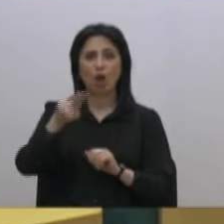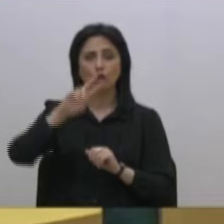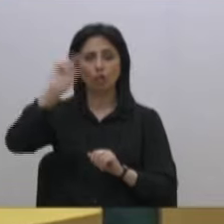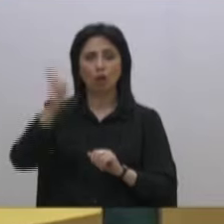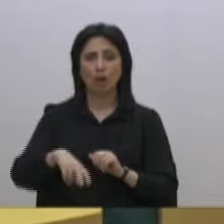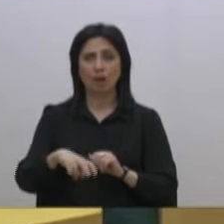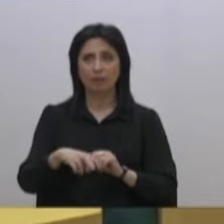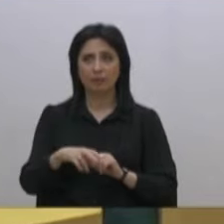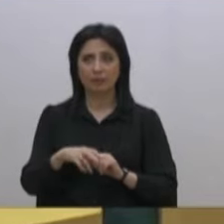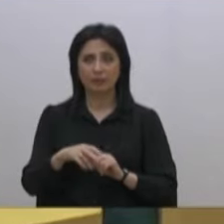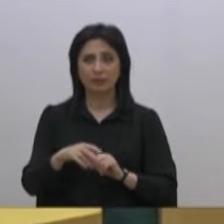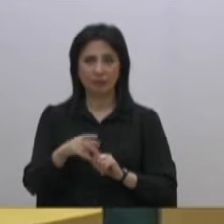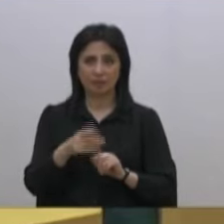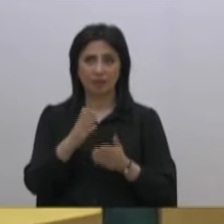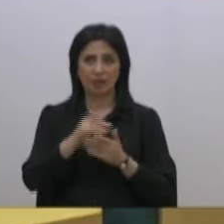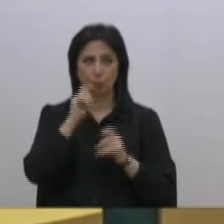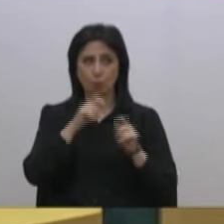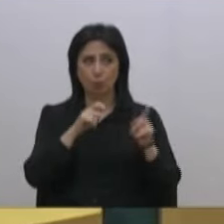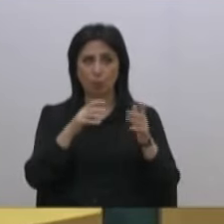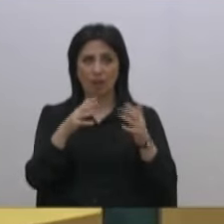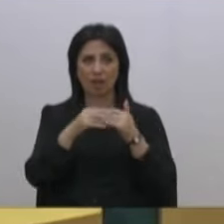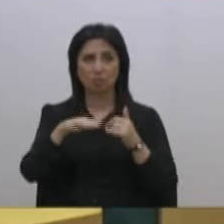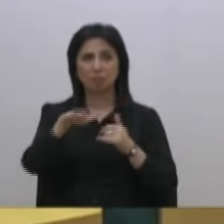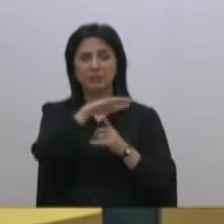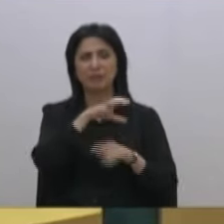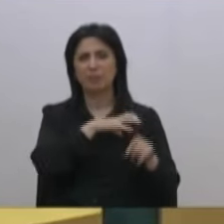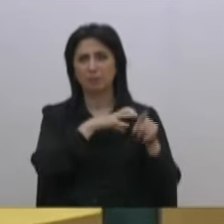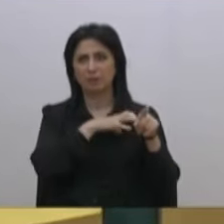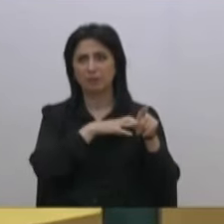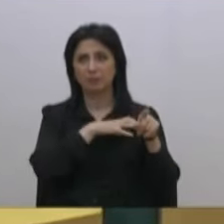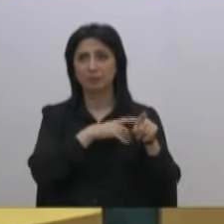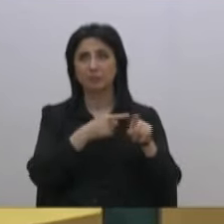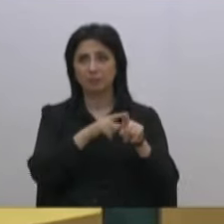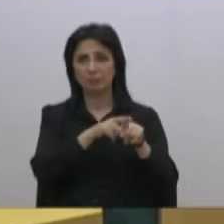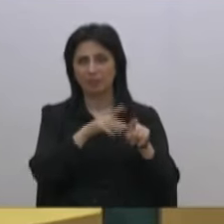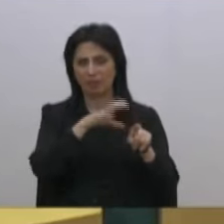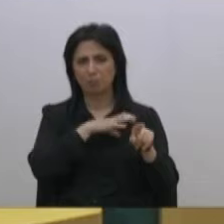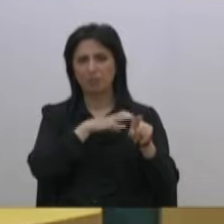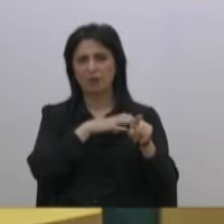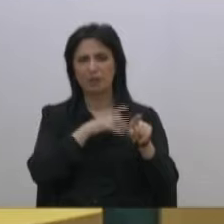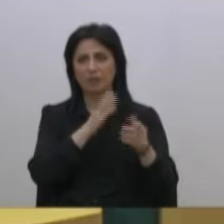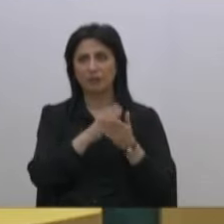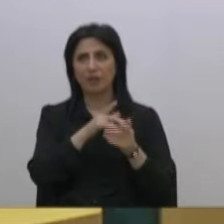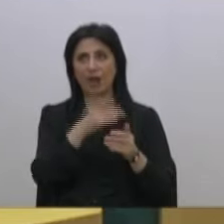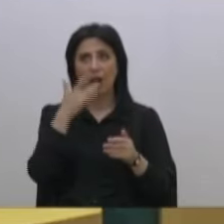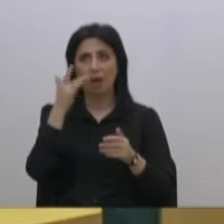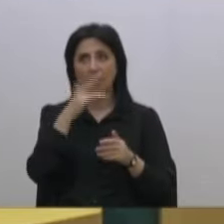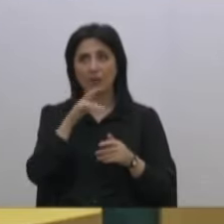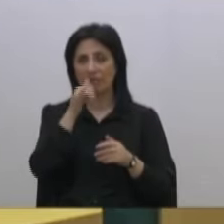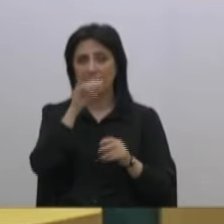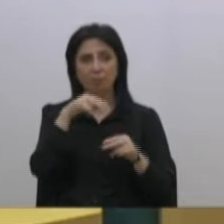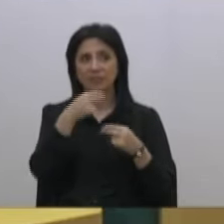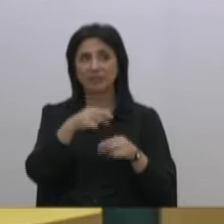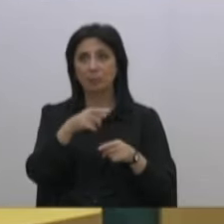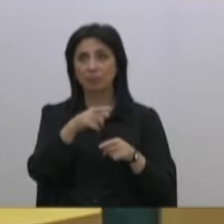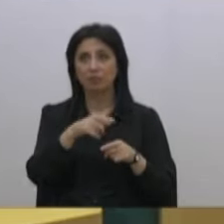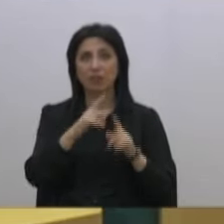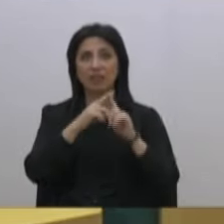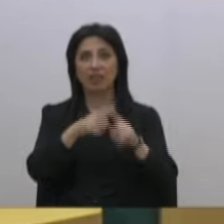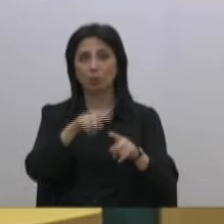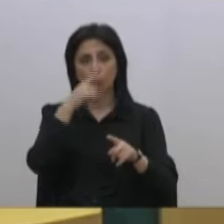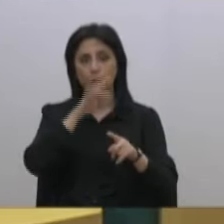დოლარის წიაღისეული არის უკრაინის მიწაში და ეს ის წიაღისეულია, რომელსაც ამერიკა ვერ მისცემს თავისუფლებას, რომ